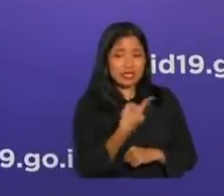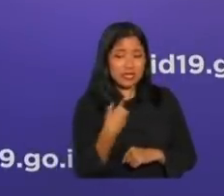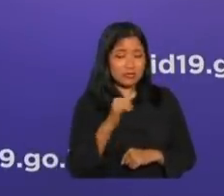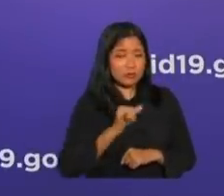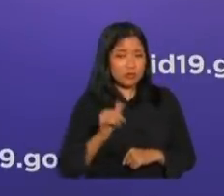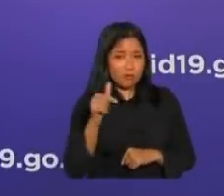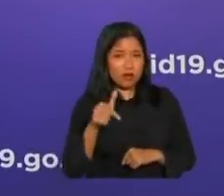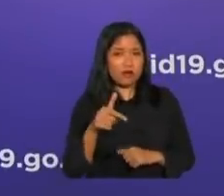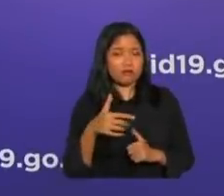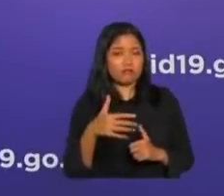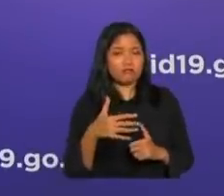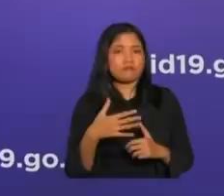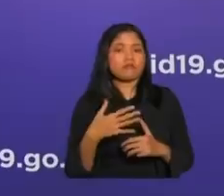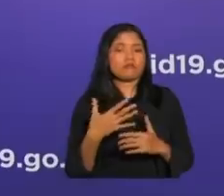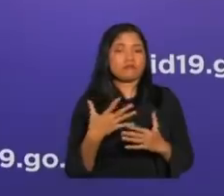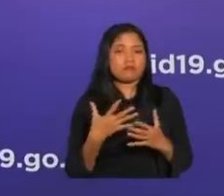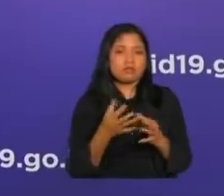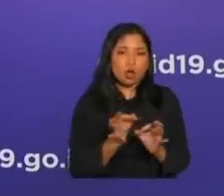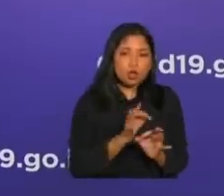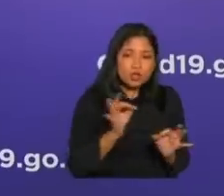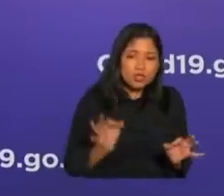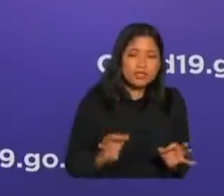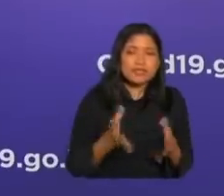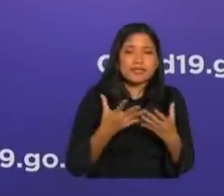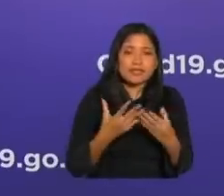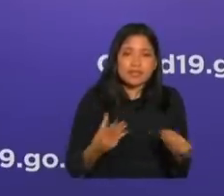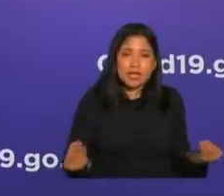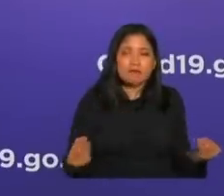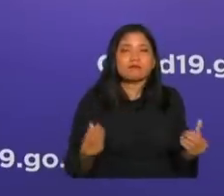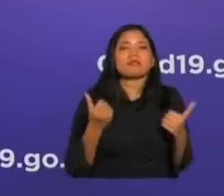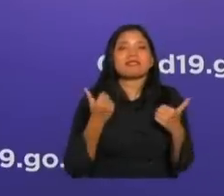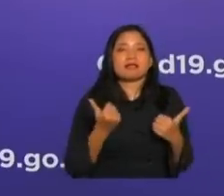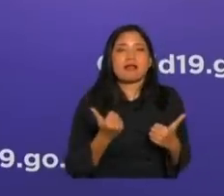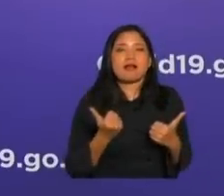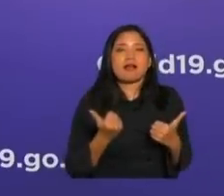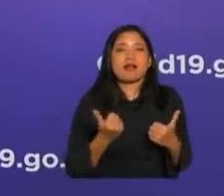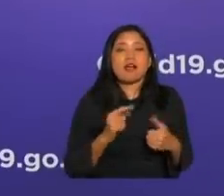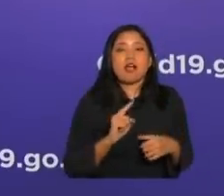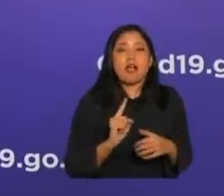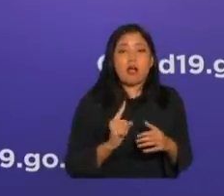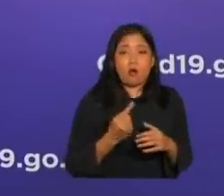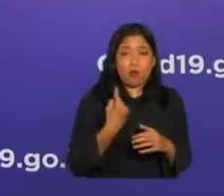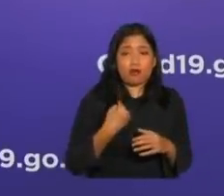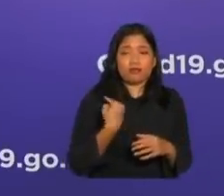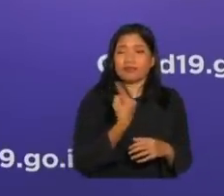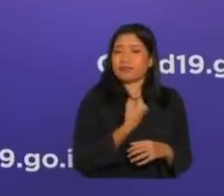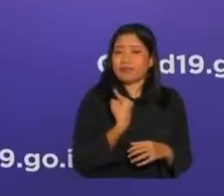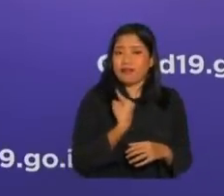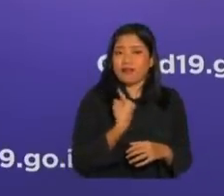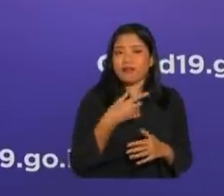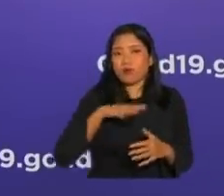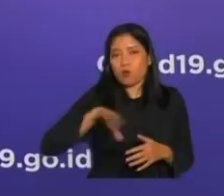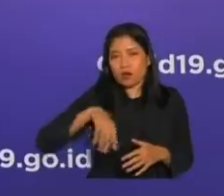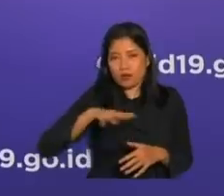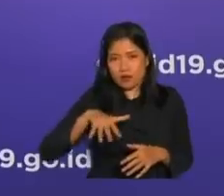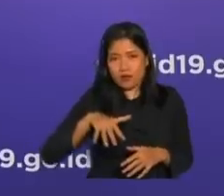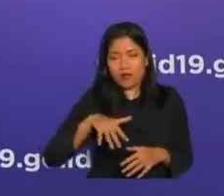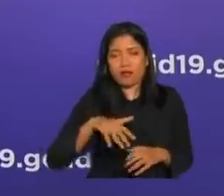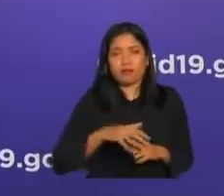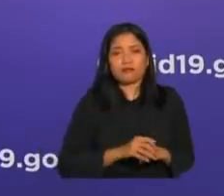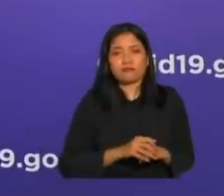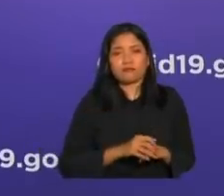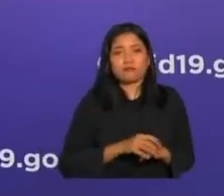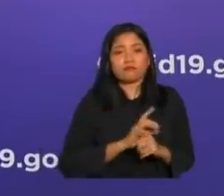menyelesaikannya the diawali dari diri kita sendiri diawali dari keluarga kita maka kita akan bisa